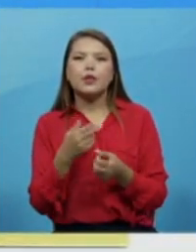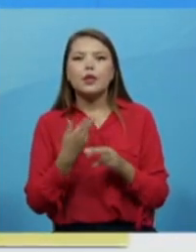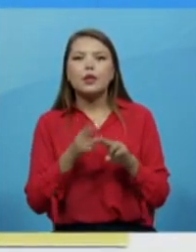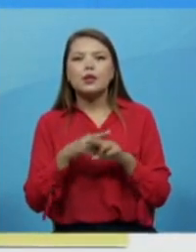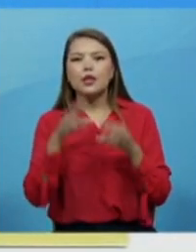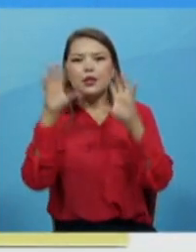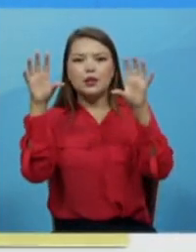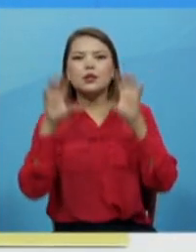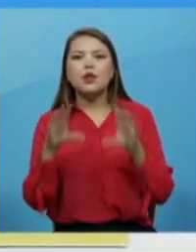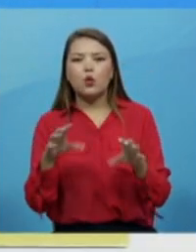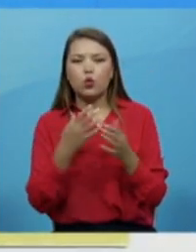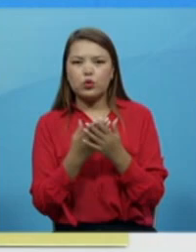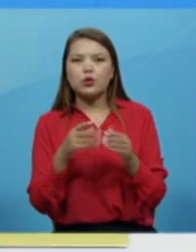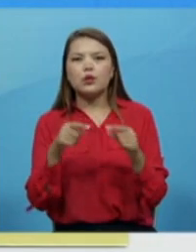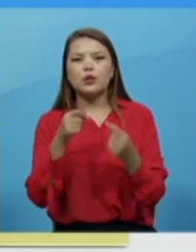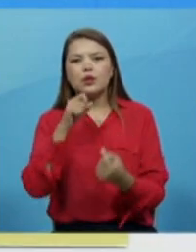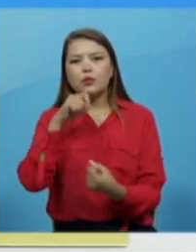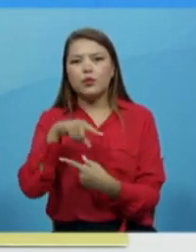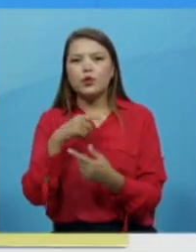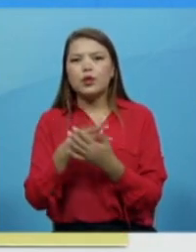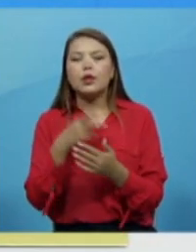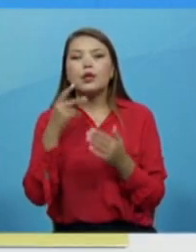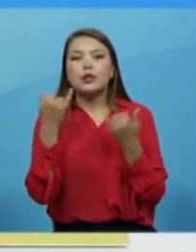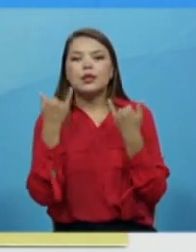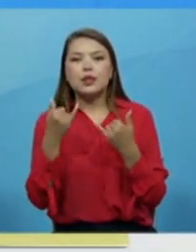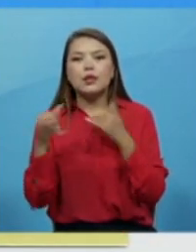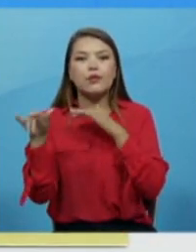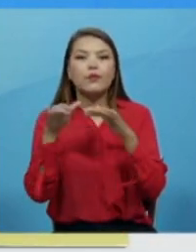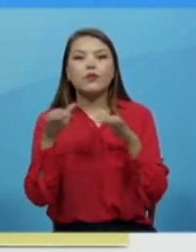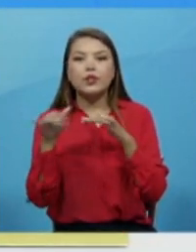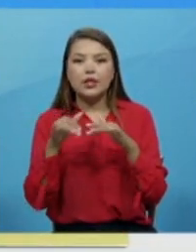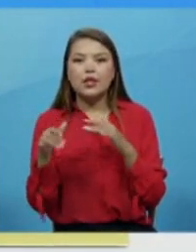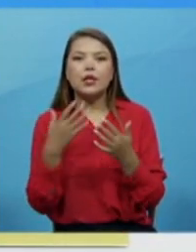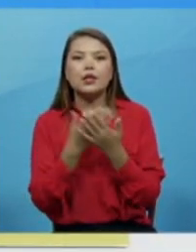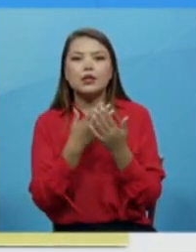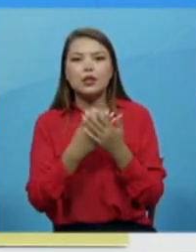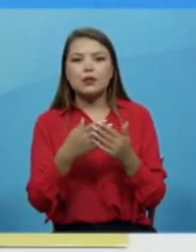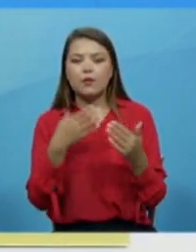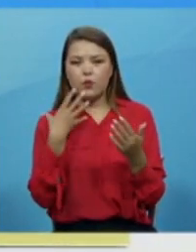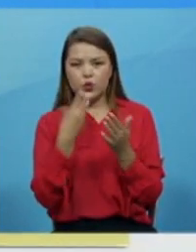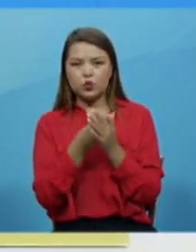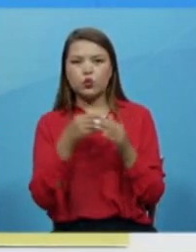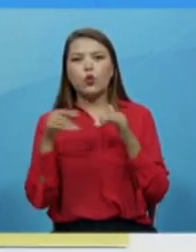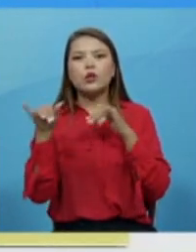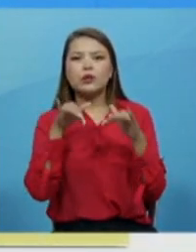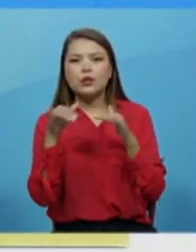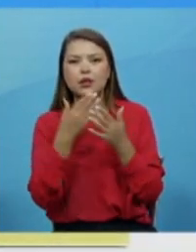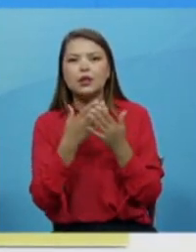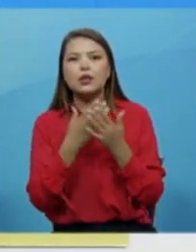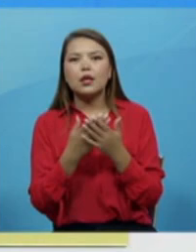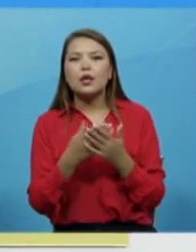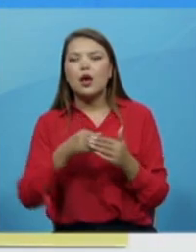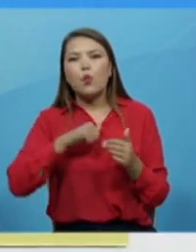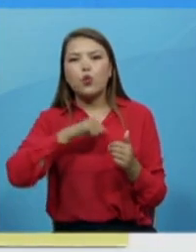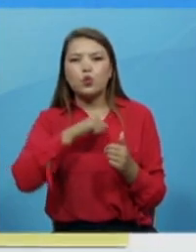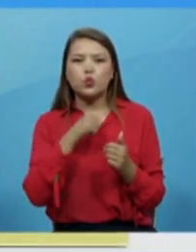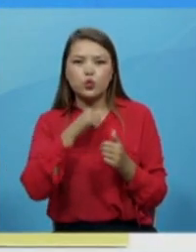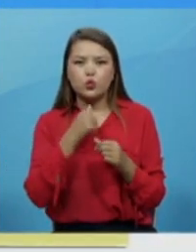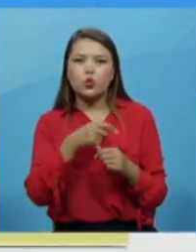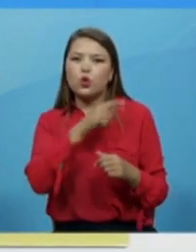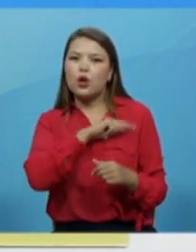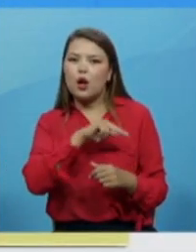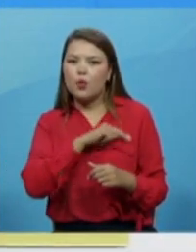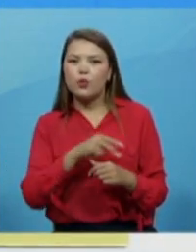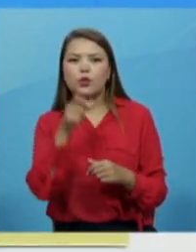заңның аясында. Сондықтан сіздердің қабылдаған әрекеттеріңіз біздің тарапымыздан, менің әріптестерім тарапынан көрсетілген